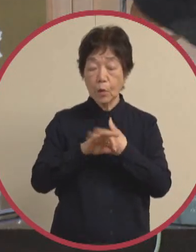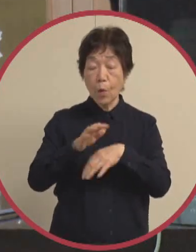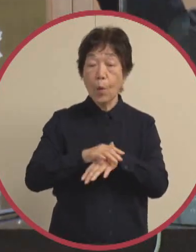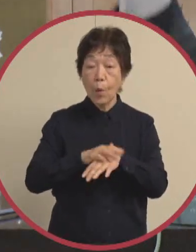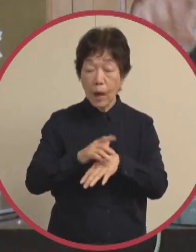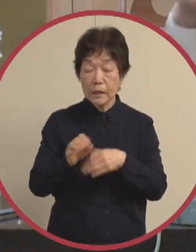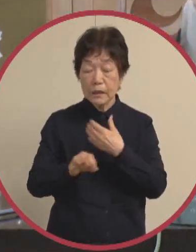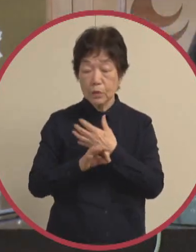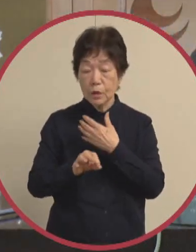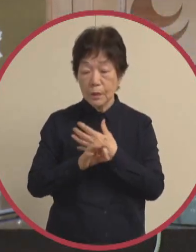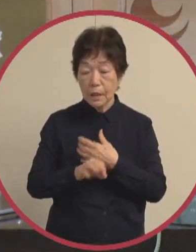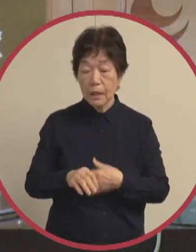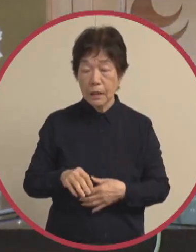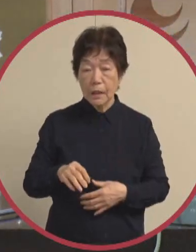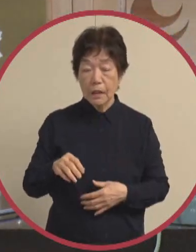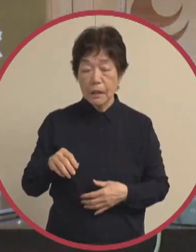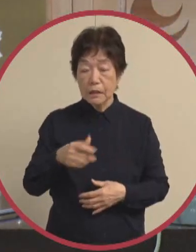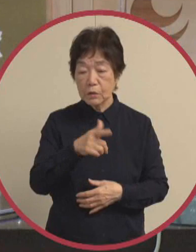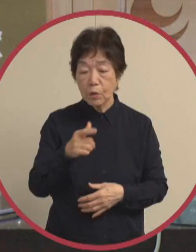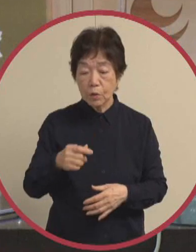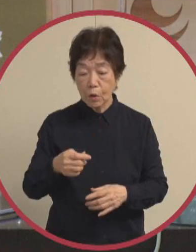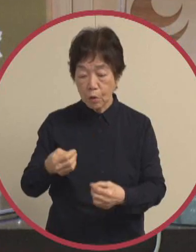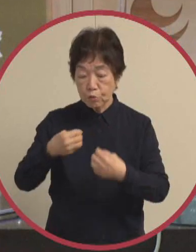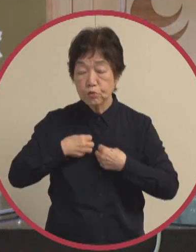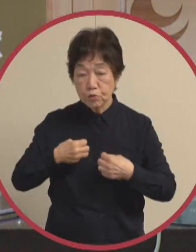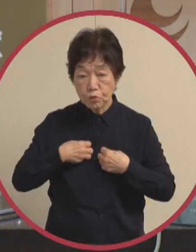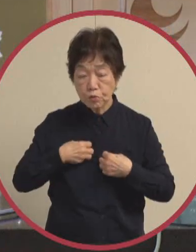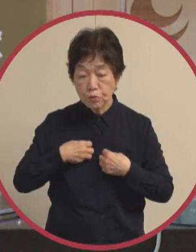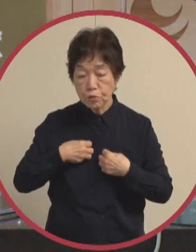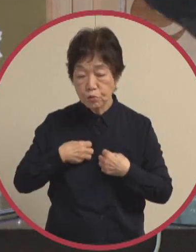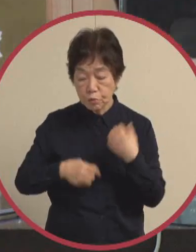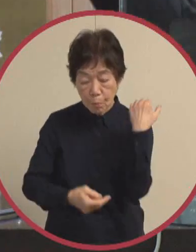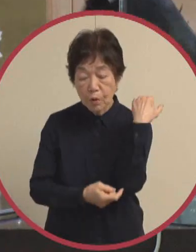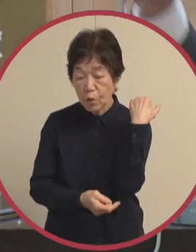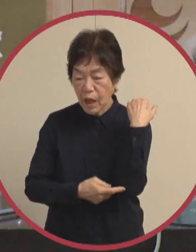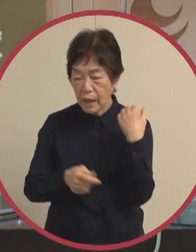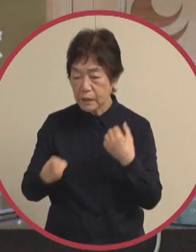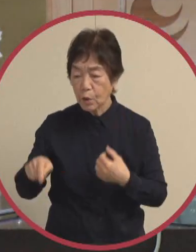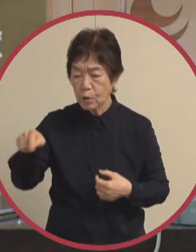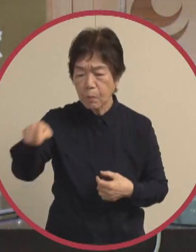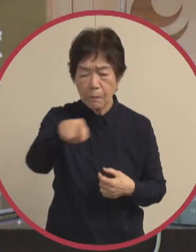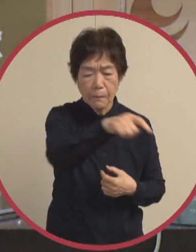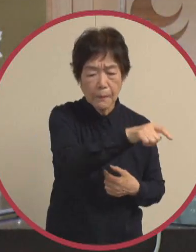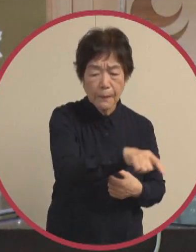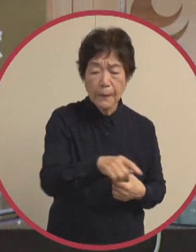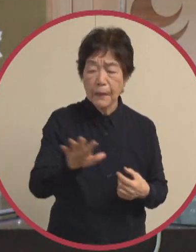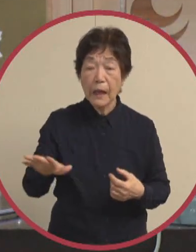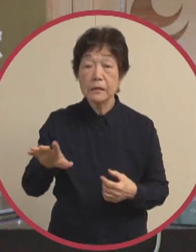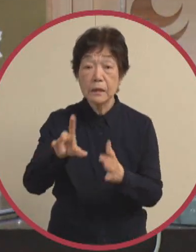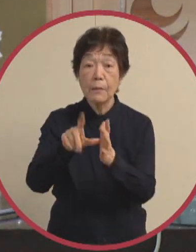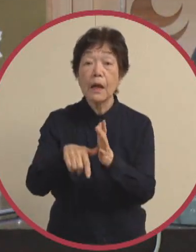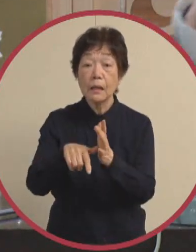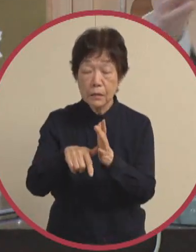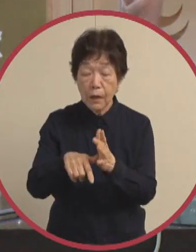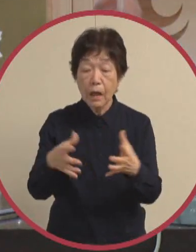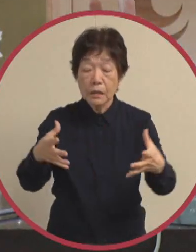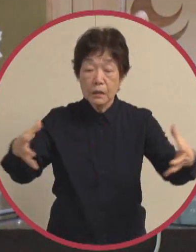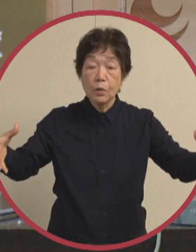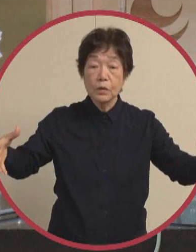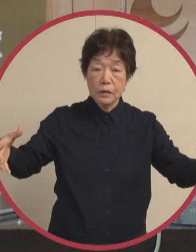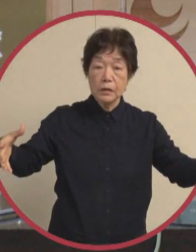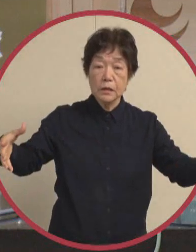んなあの根っこがあって芽があって、こうバラバラバラバラいろいろ出てますというと、まあ、大き